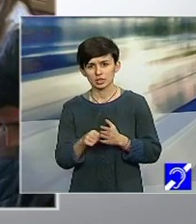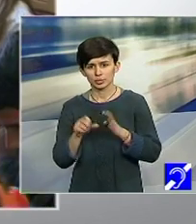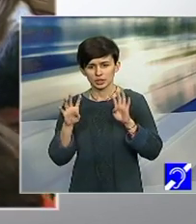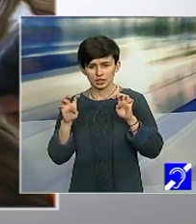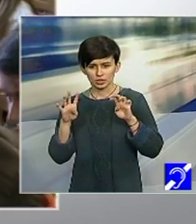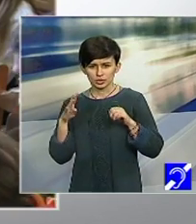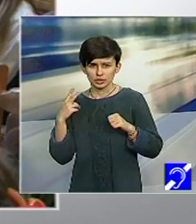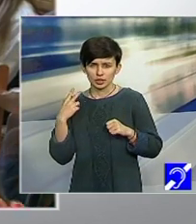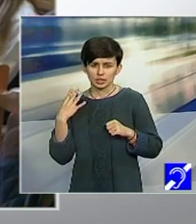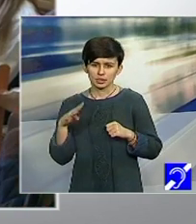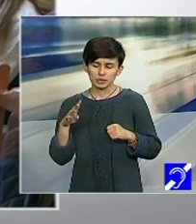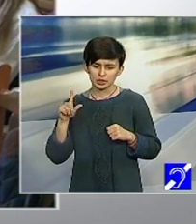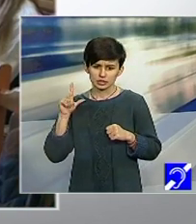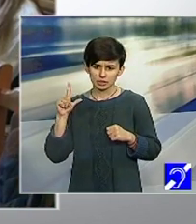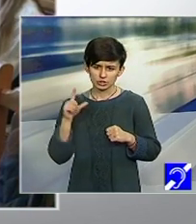1942.